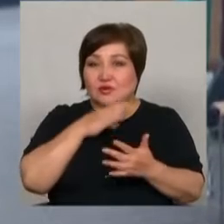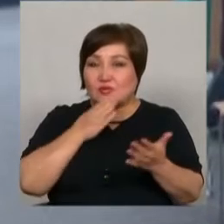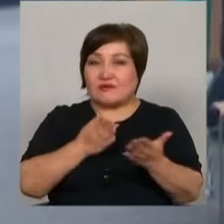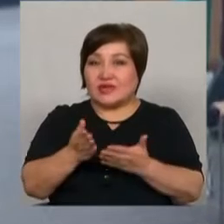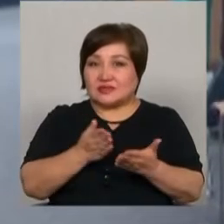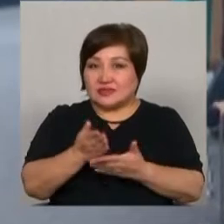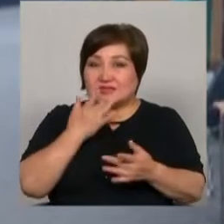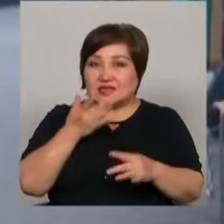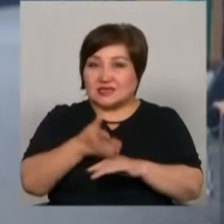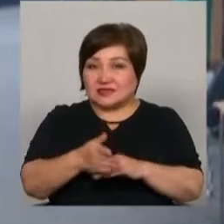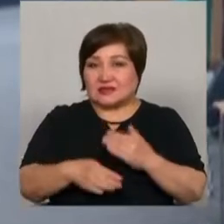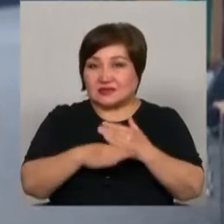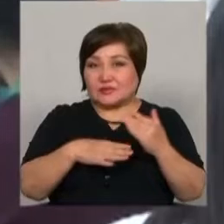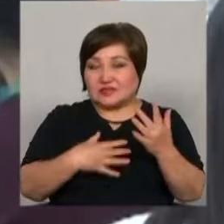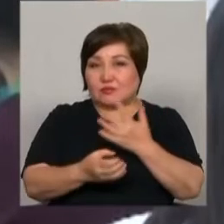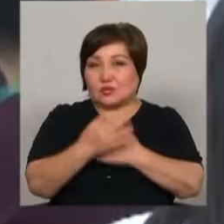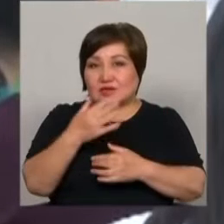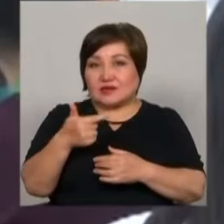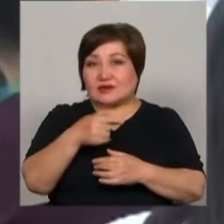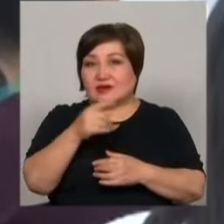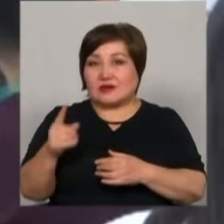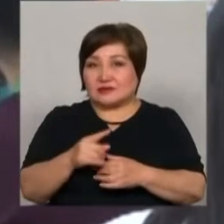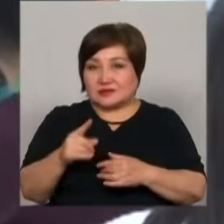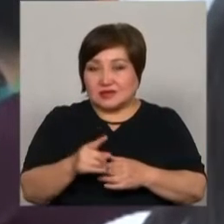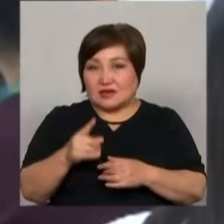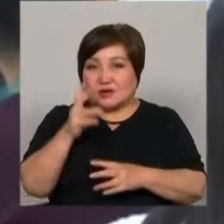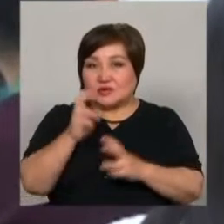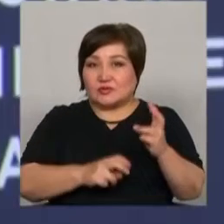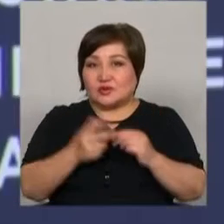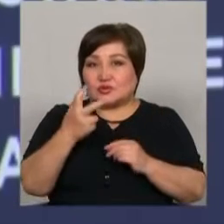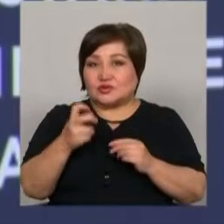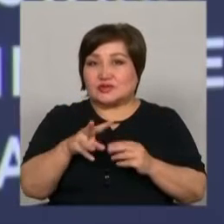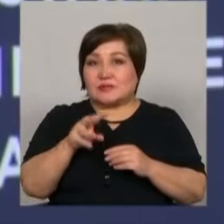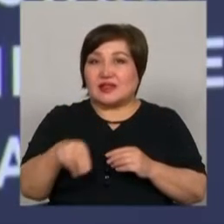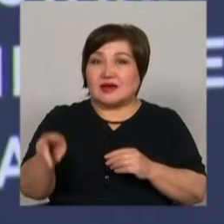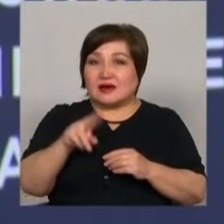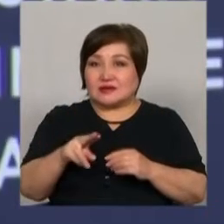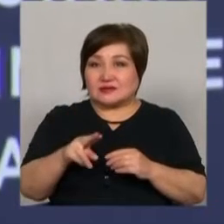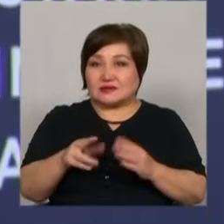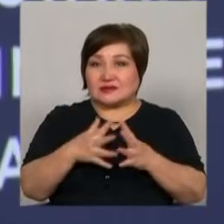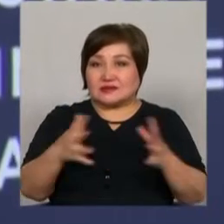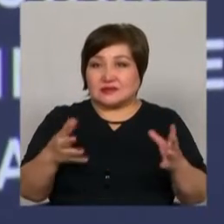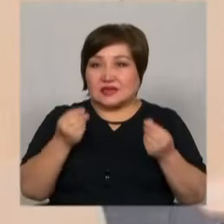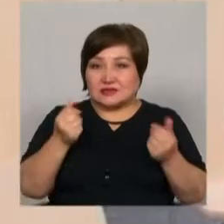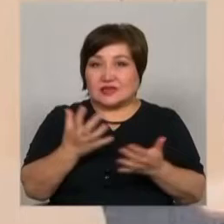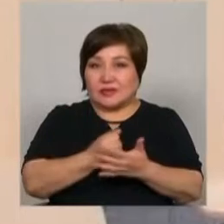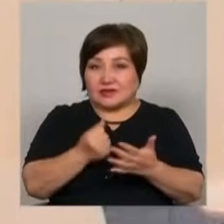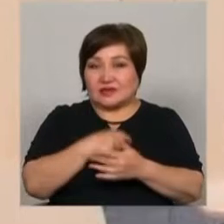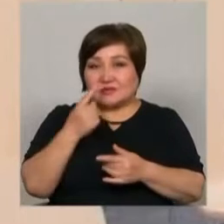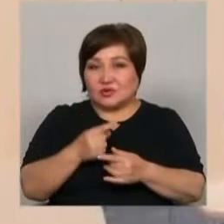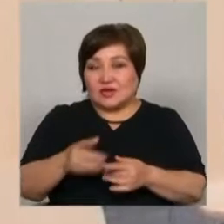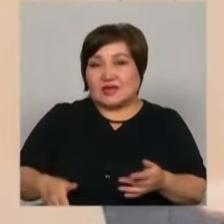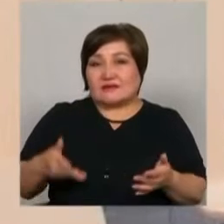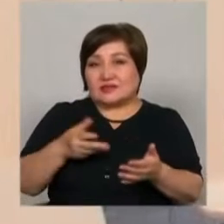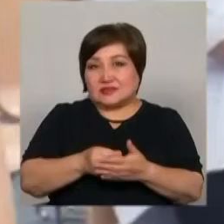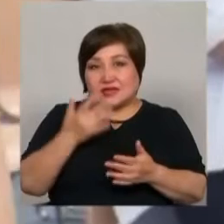арқасында еліміз мұнай-газ және тау-кен өнеркәсібіне 300 миллиард доллардан астам қаражат тартқанын атап өтті. Инвестициялар АҚШ